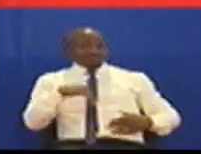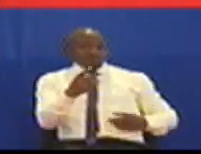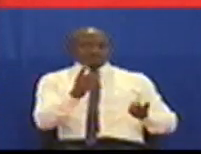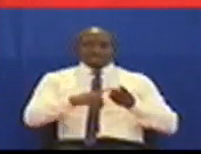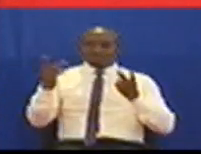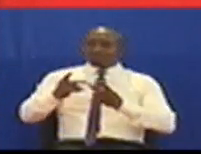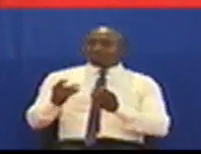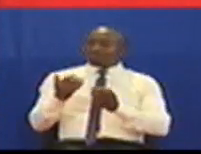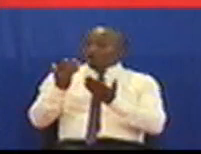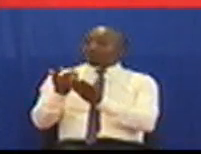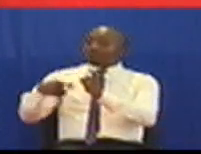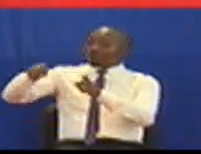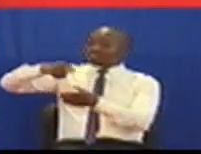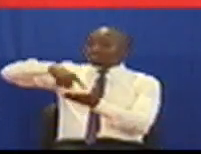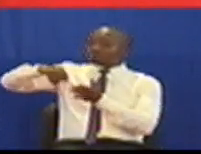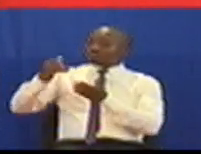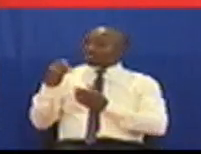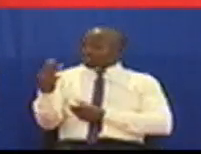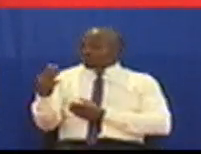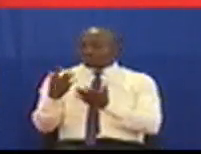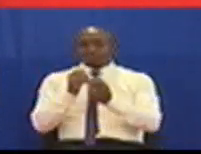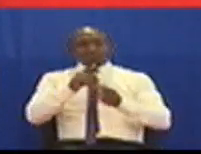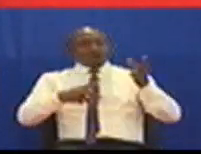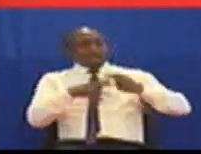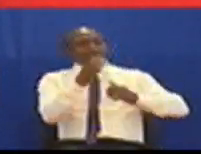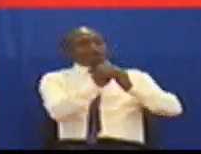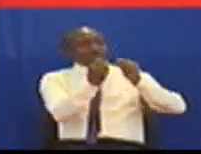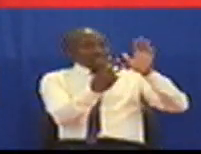na hapa hapo mtuongezee na cha tatu tupate kwa sababu tunakata 18.